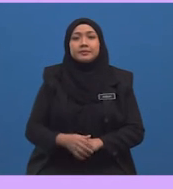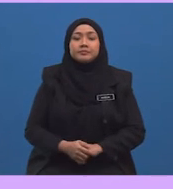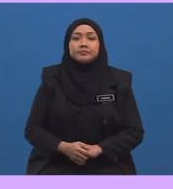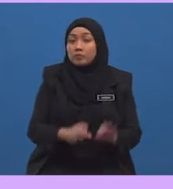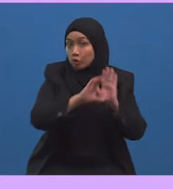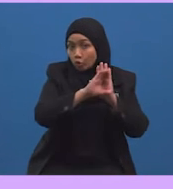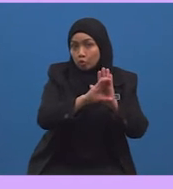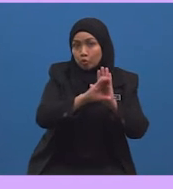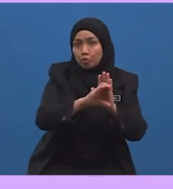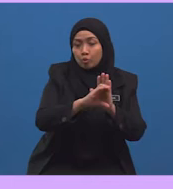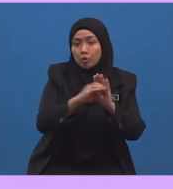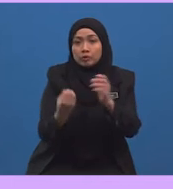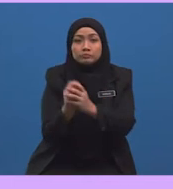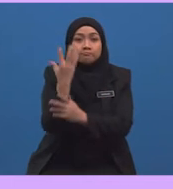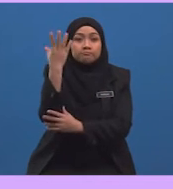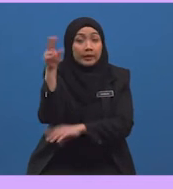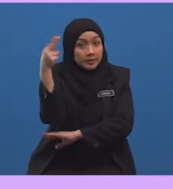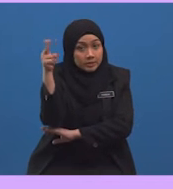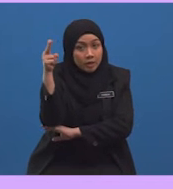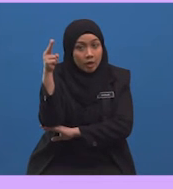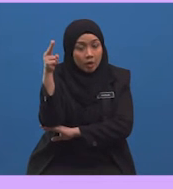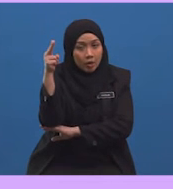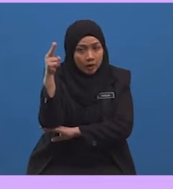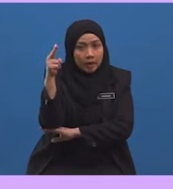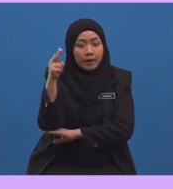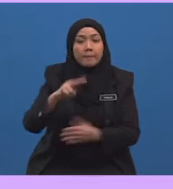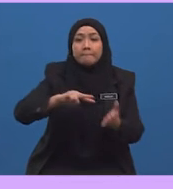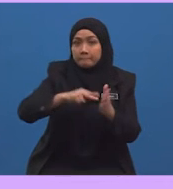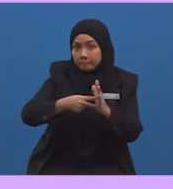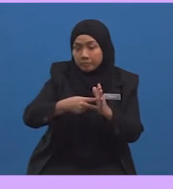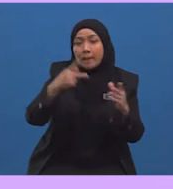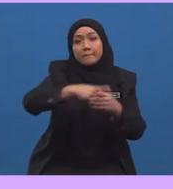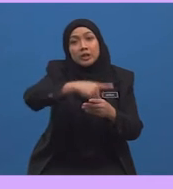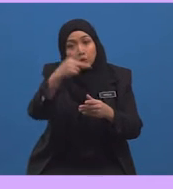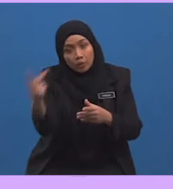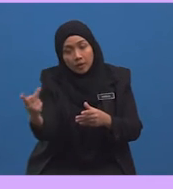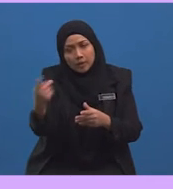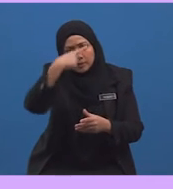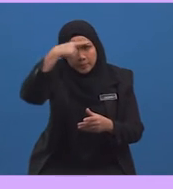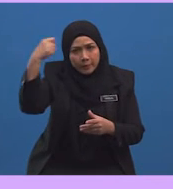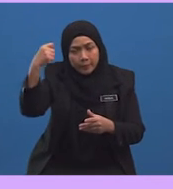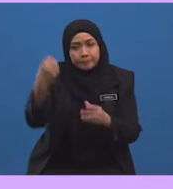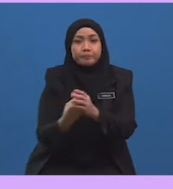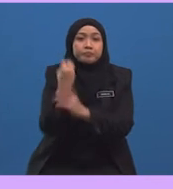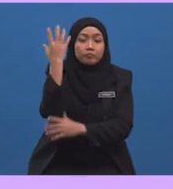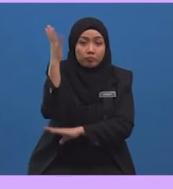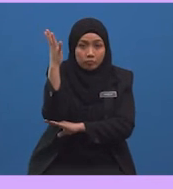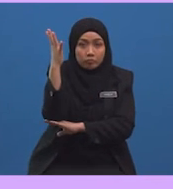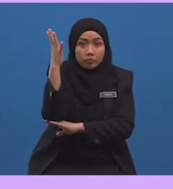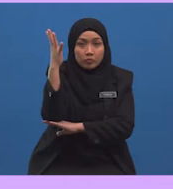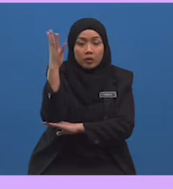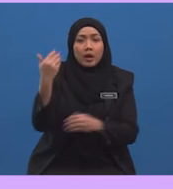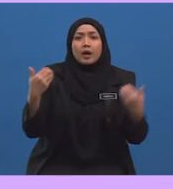Sebagai contoh, tumbuhan hijau merupakan pengeluar. Ini disebabkan tumbuhan hijau mempunyai